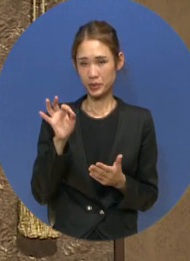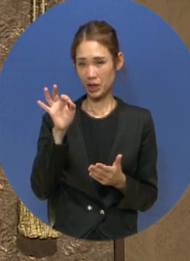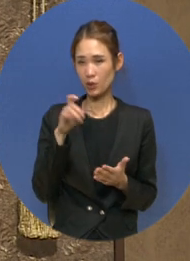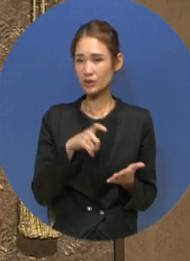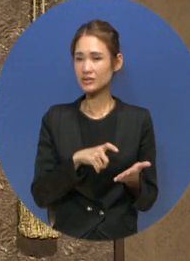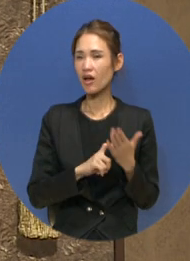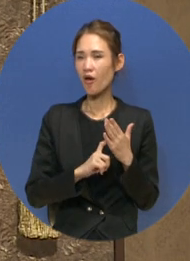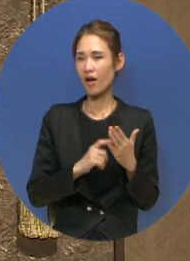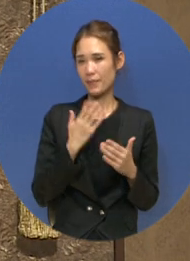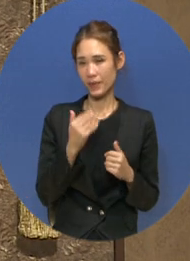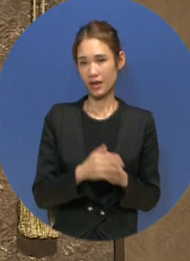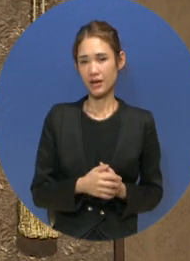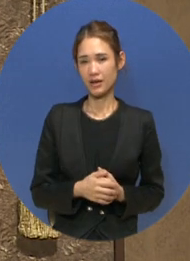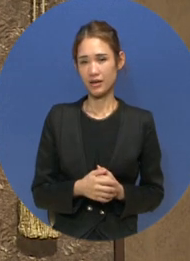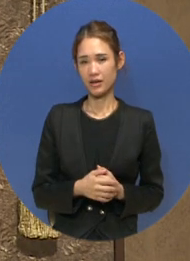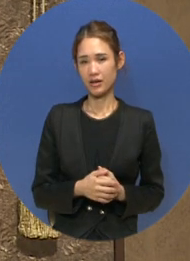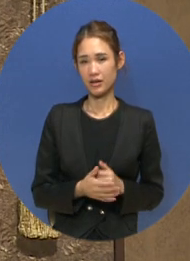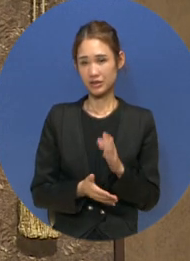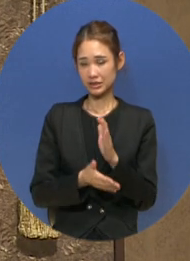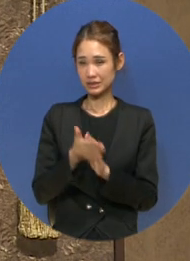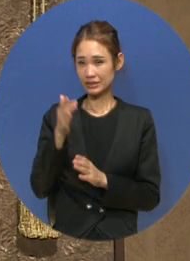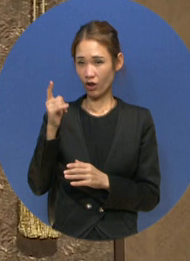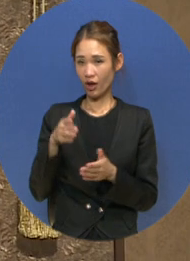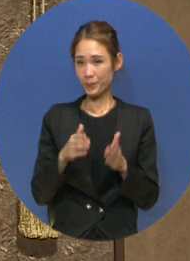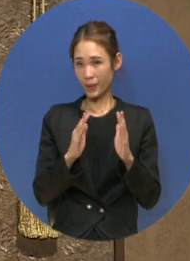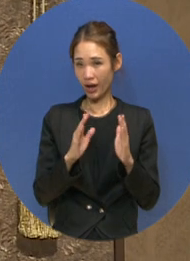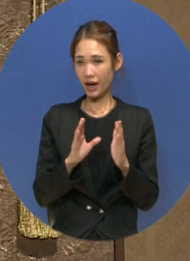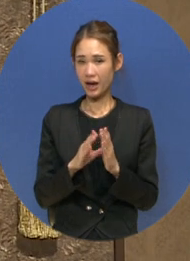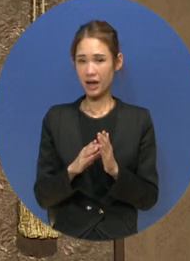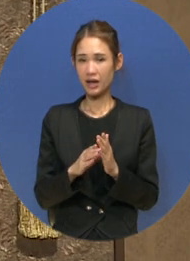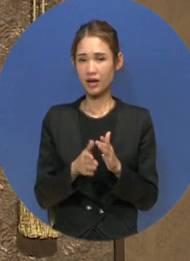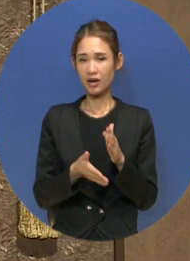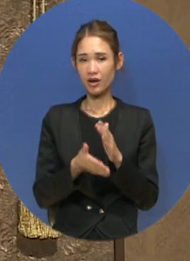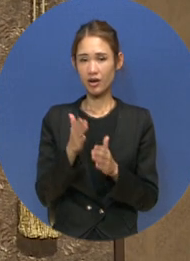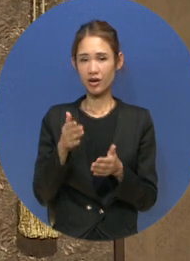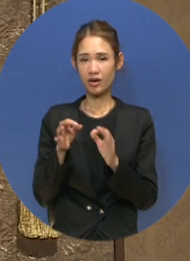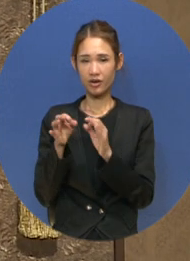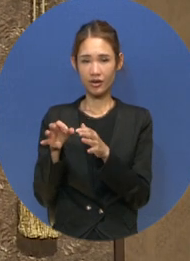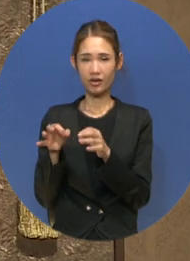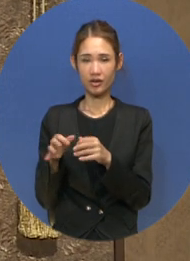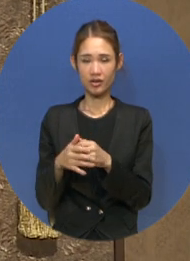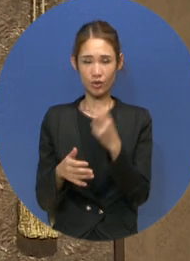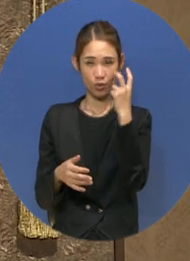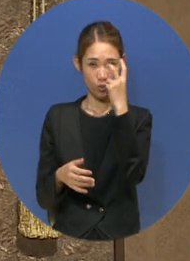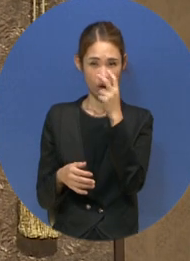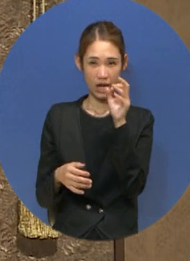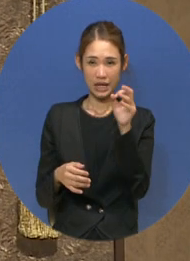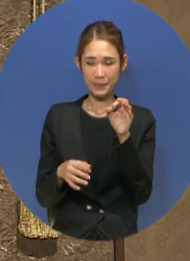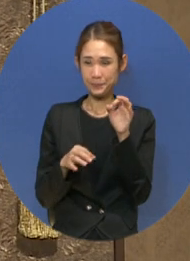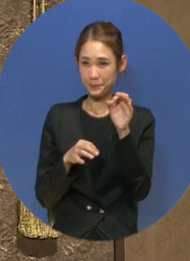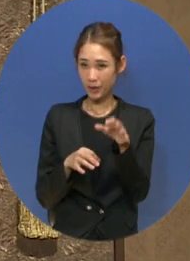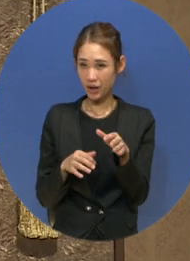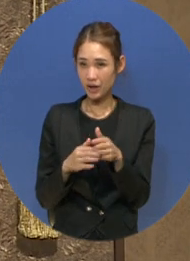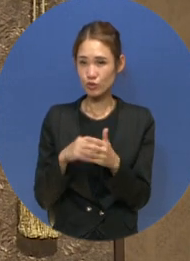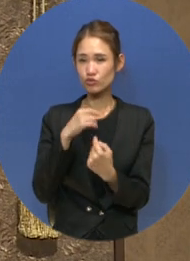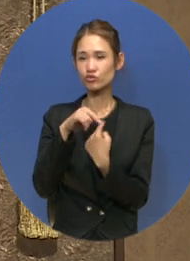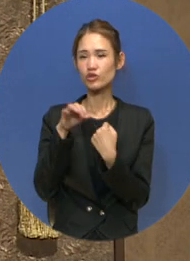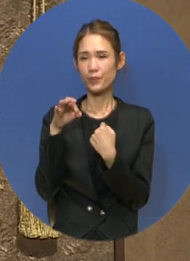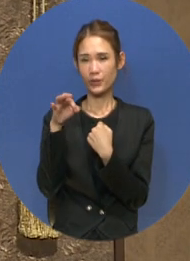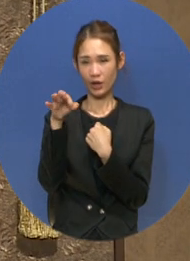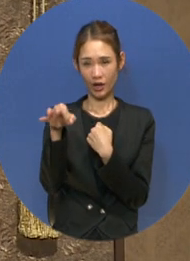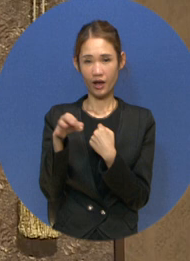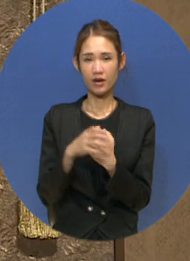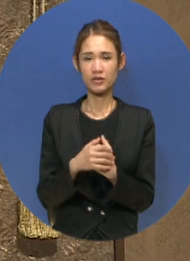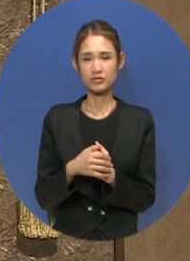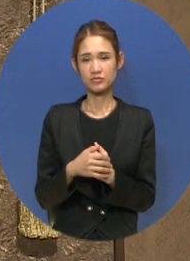절감될 수 있기 때문에 네. 시설을 하나 짓는데 건립비가 들어가고 거기에 관리비가 들어가고 운영비가 들어가지 그렇죠. 않습니까?